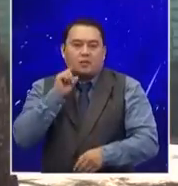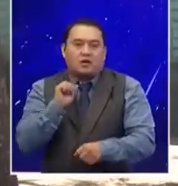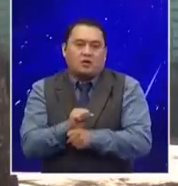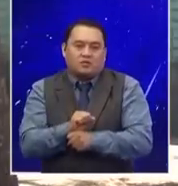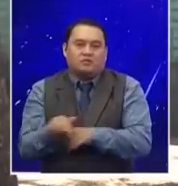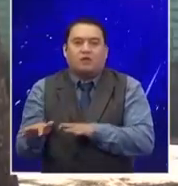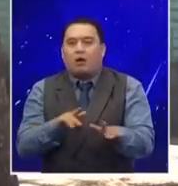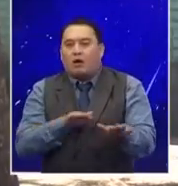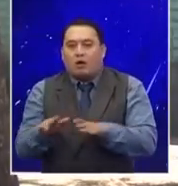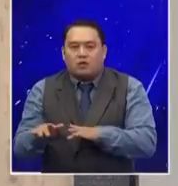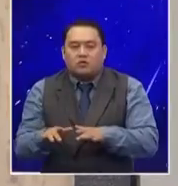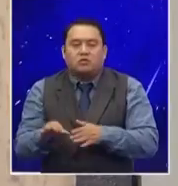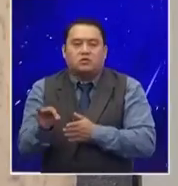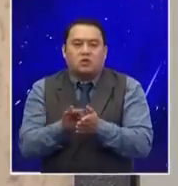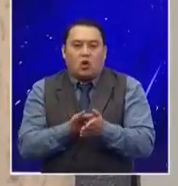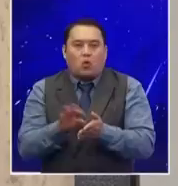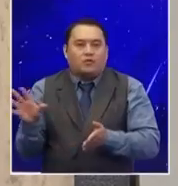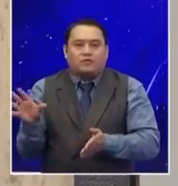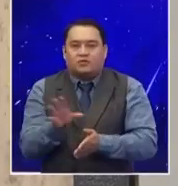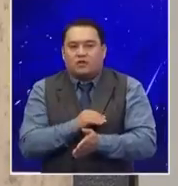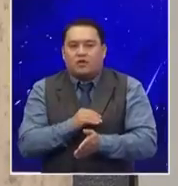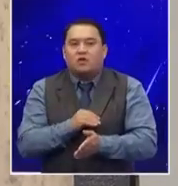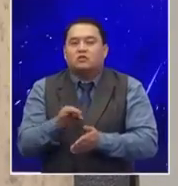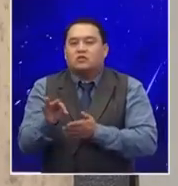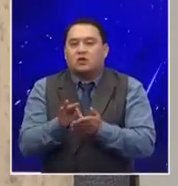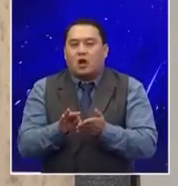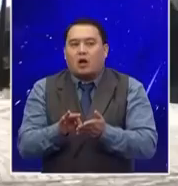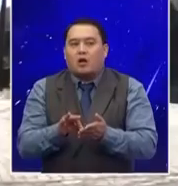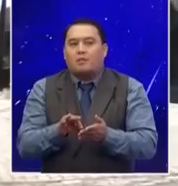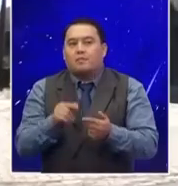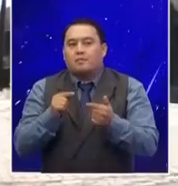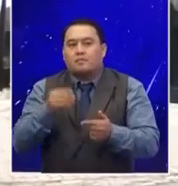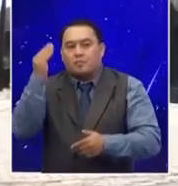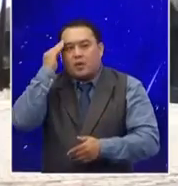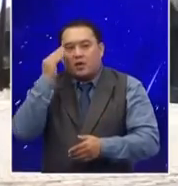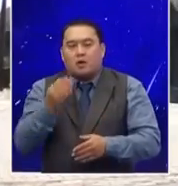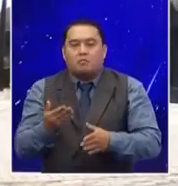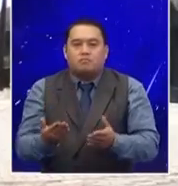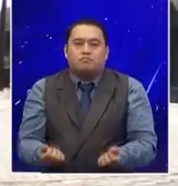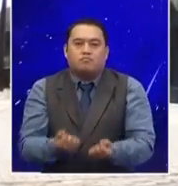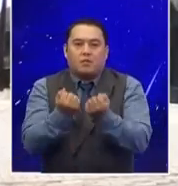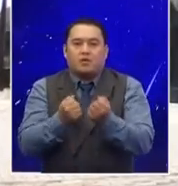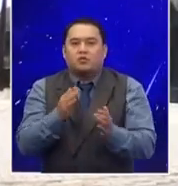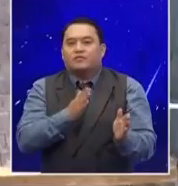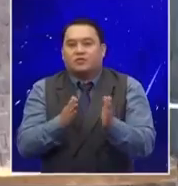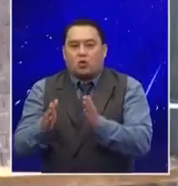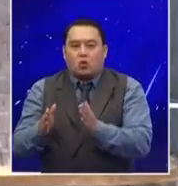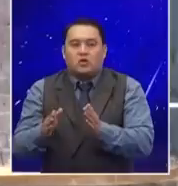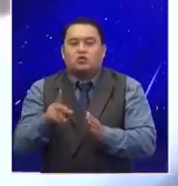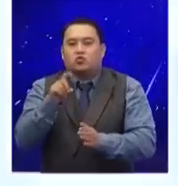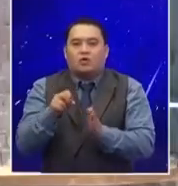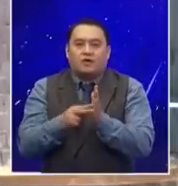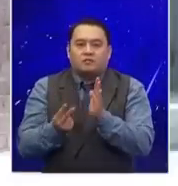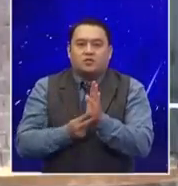свою деятельность. В один миг они лишились всего. Но своевременно принятые антикризисные меры помогли стабилизировать ситуацию. 118